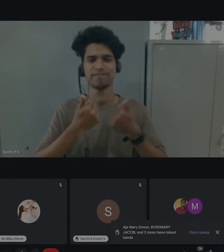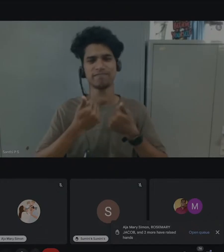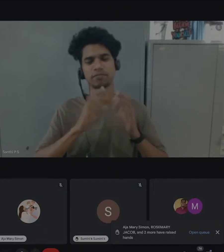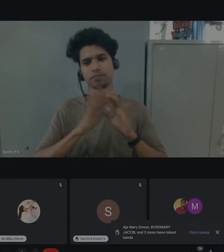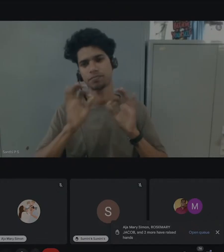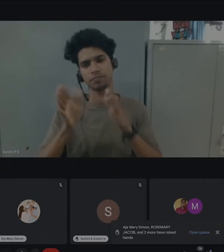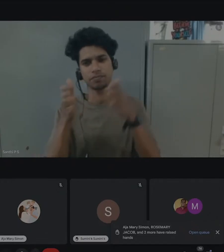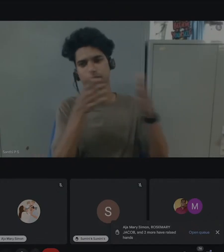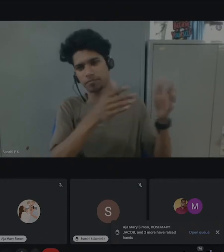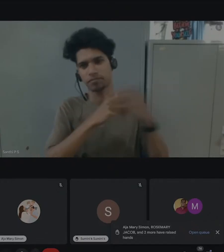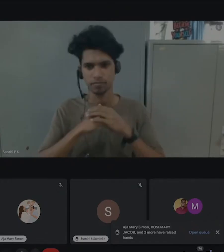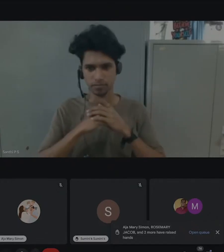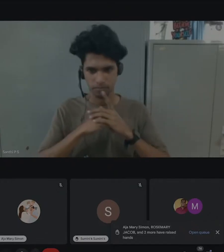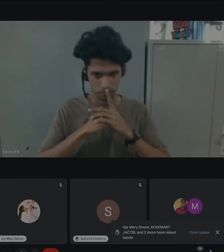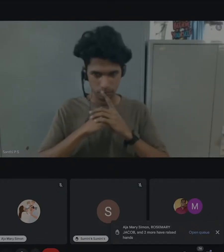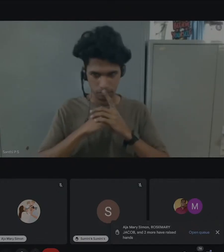അടുത്ത ചോദ്യം. ഹലോ